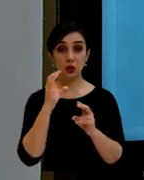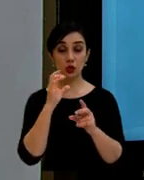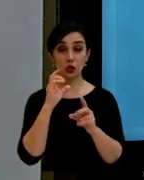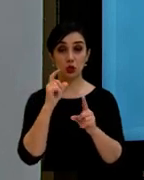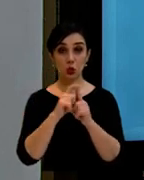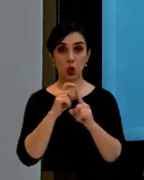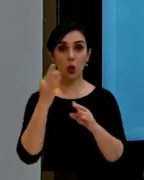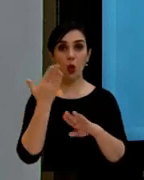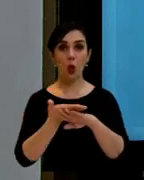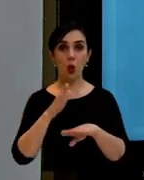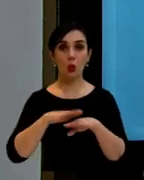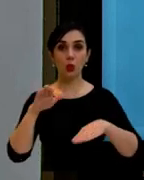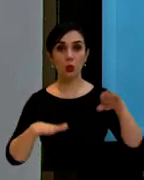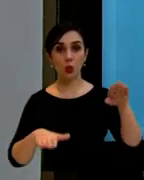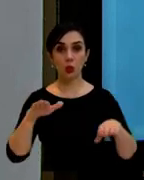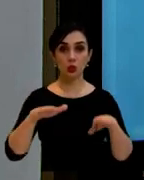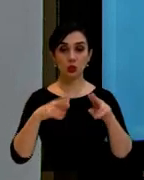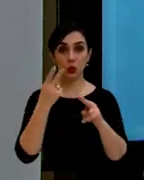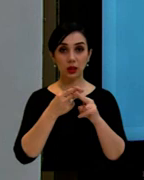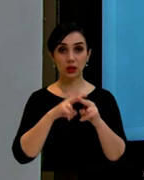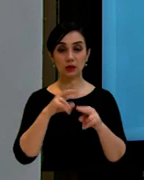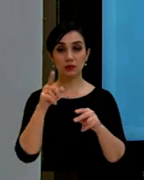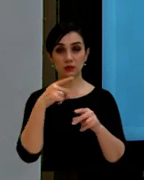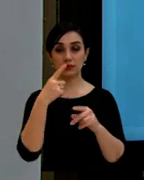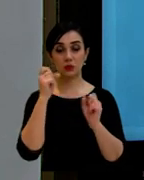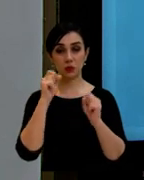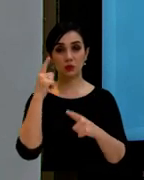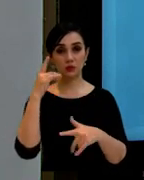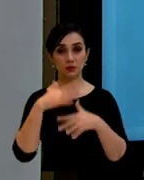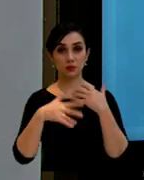og'irlik o'lchovi sifatida qo'llanyapti. Bir putning 3dan